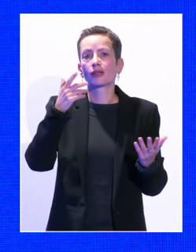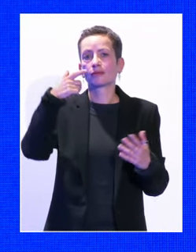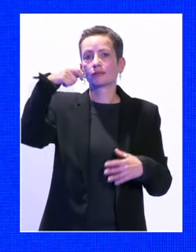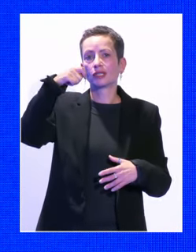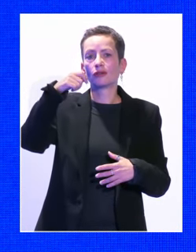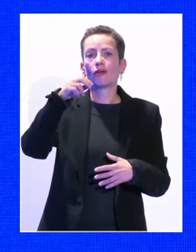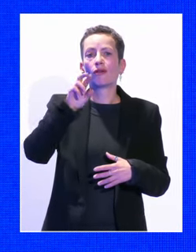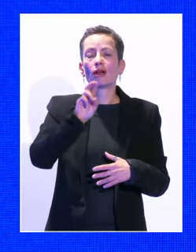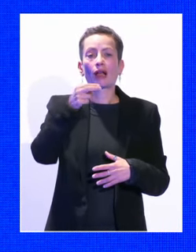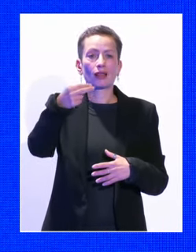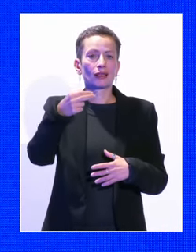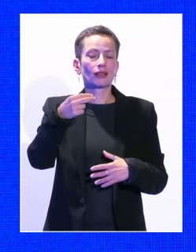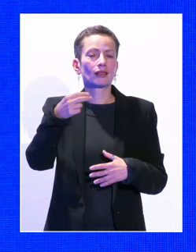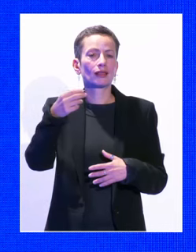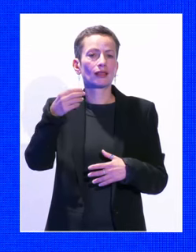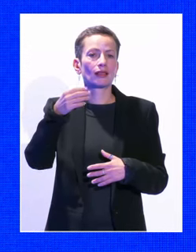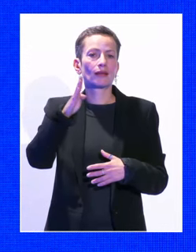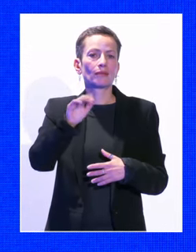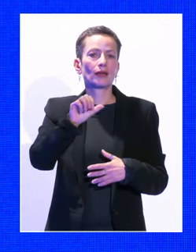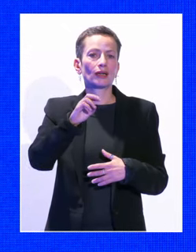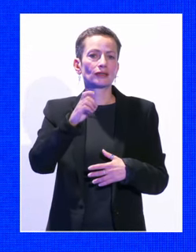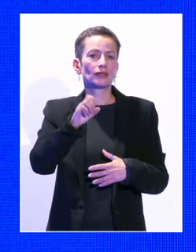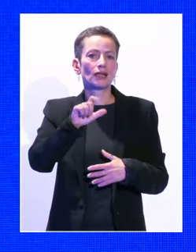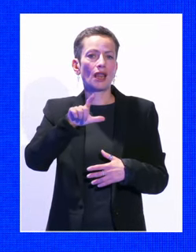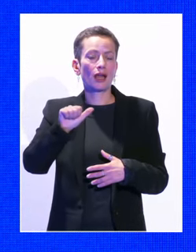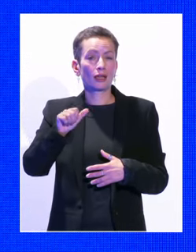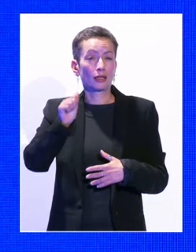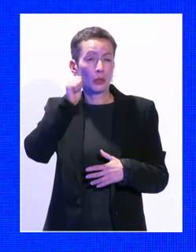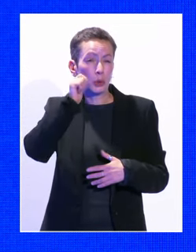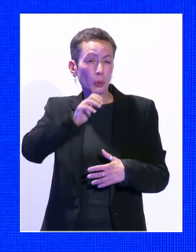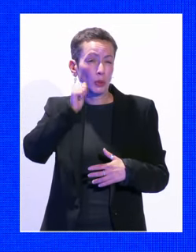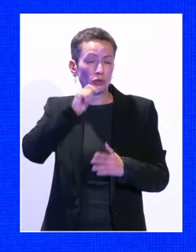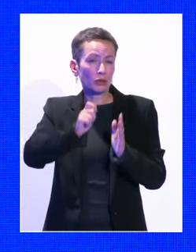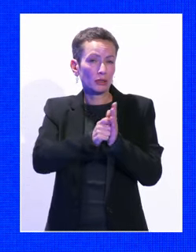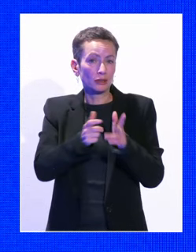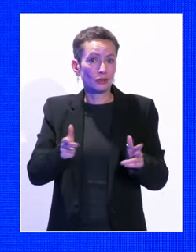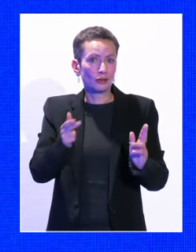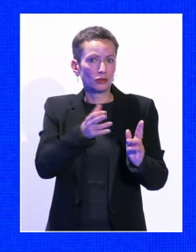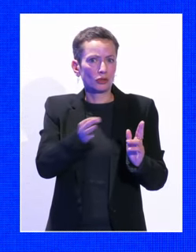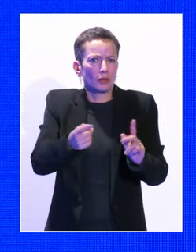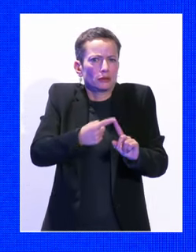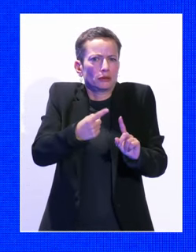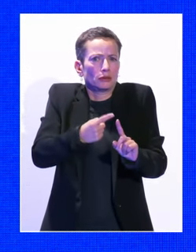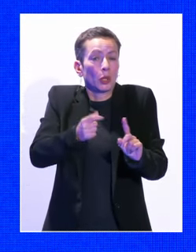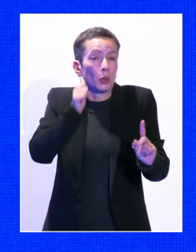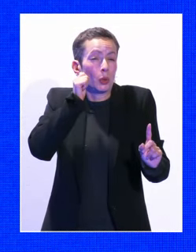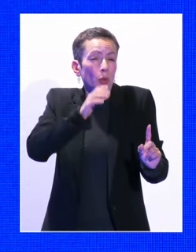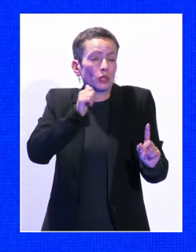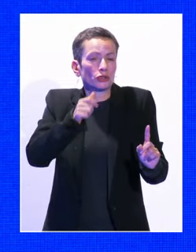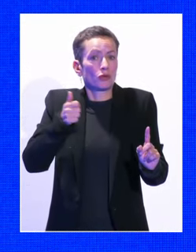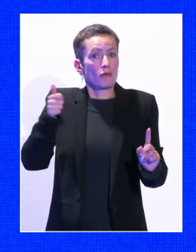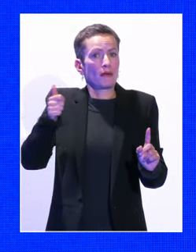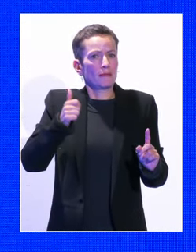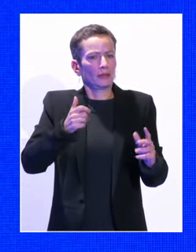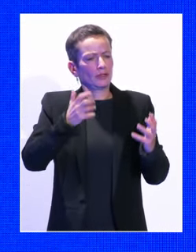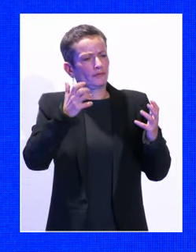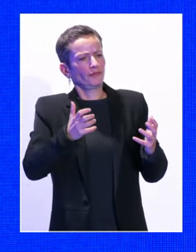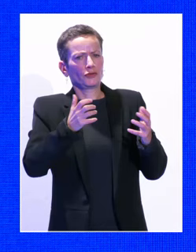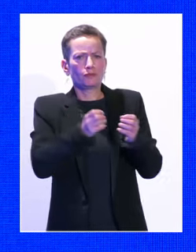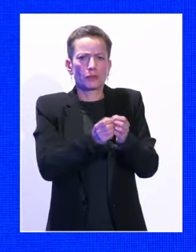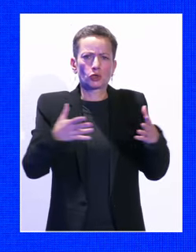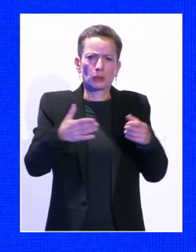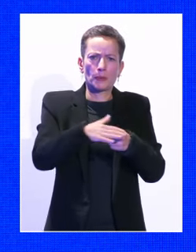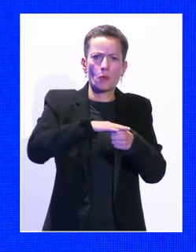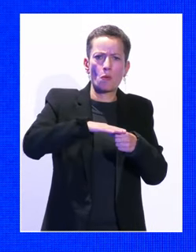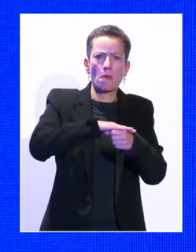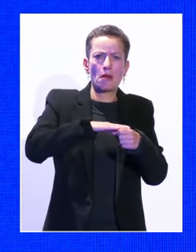national, M. Bartella, a affirmé tous les jours pendant cette semaine décisive qu'il demandait la majorité absolue et